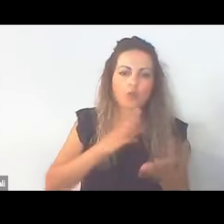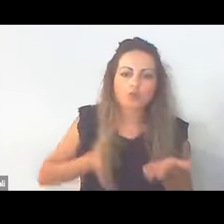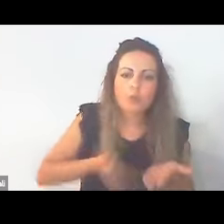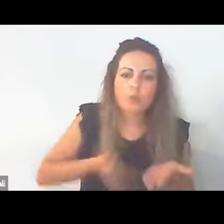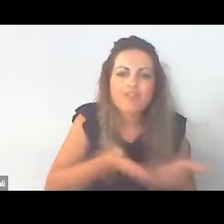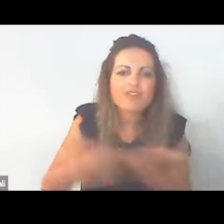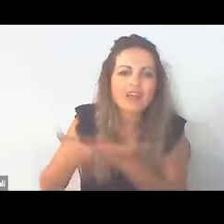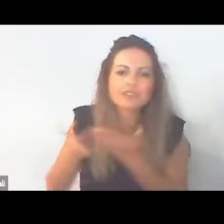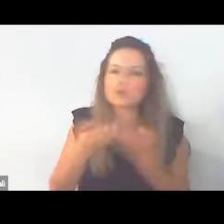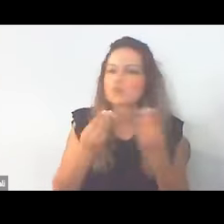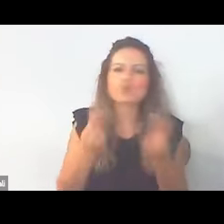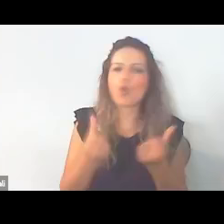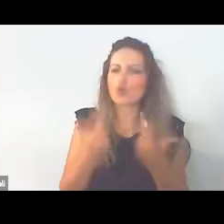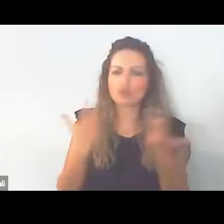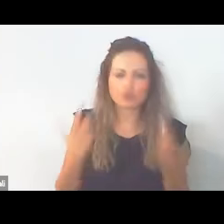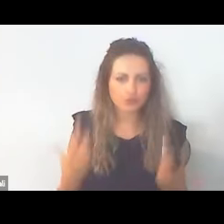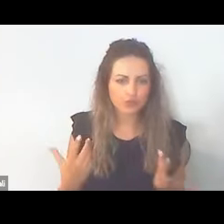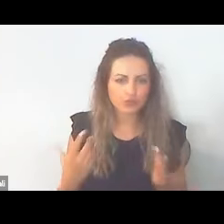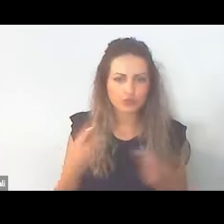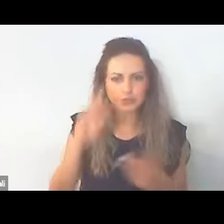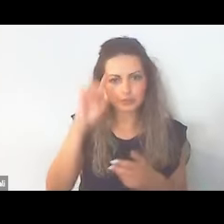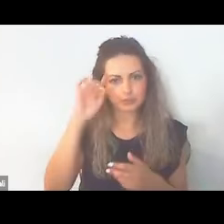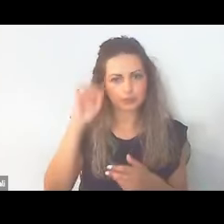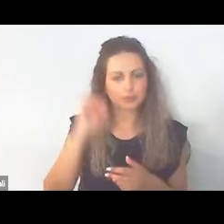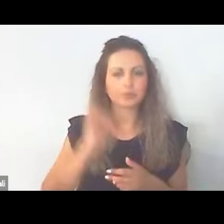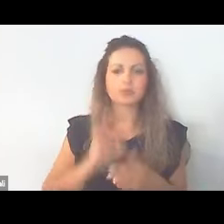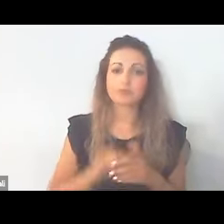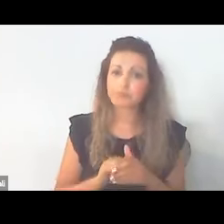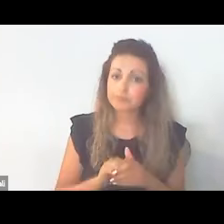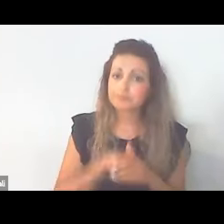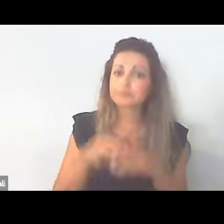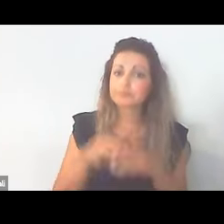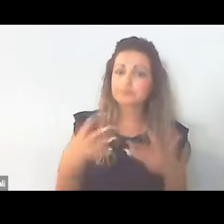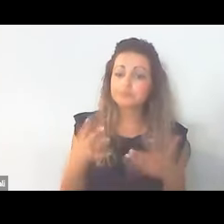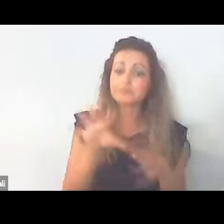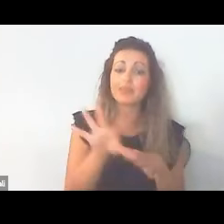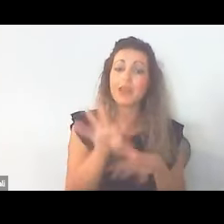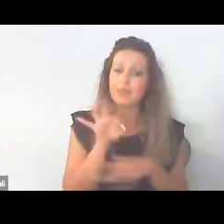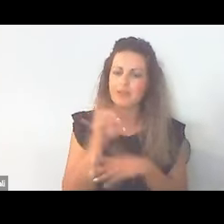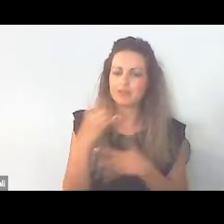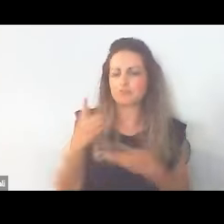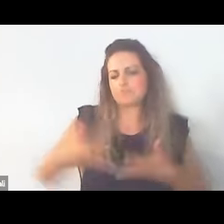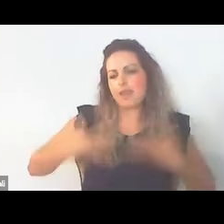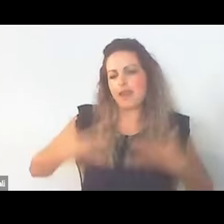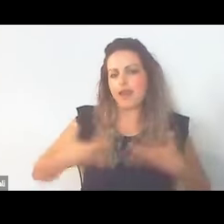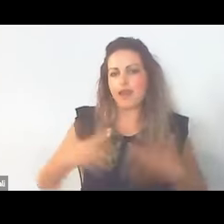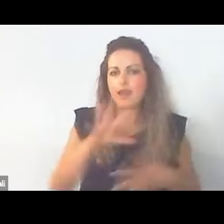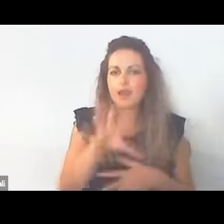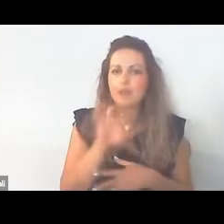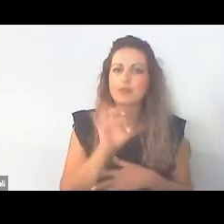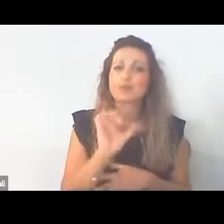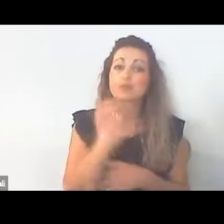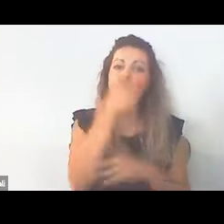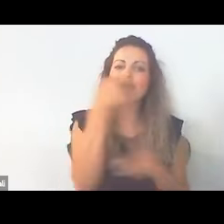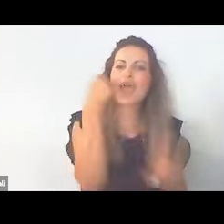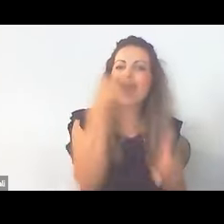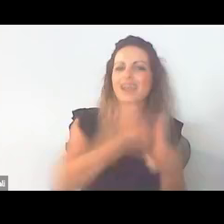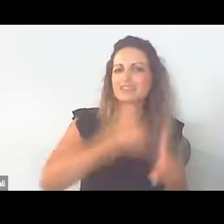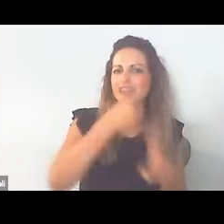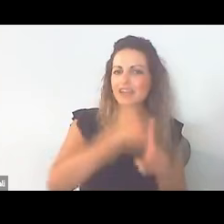αυτού, με μεγάλη χαρά επιλέξαμε τη συγκεκριμένη εκστρατεία ως την πρώτη